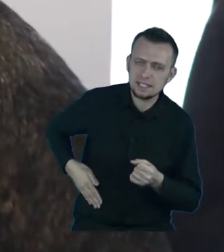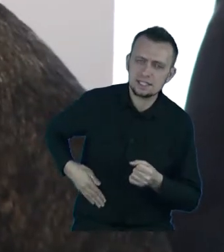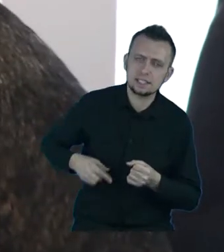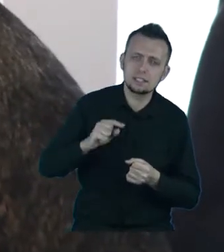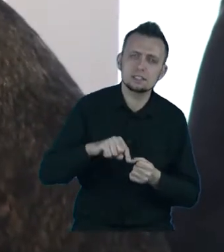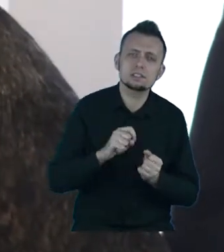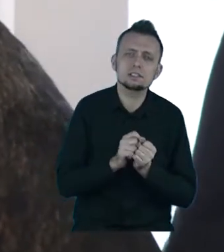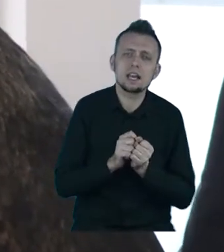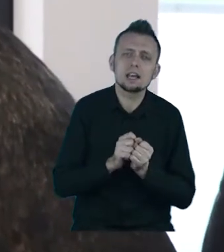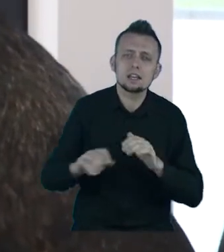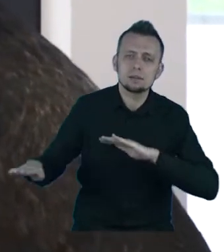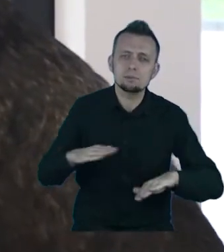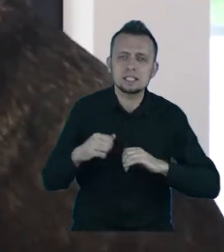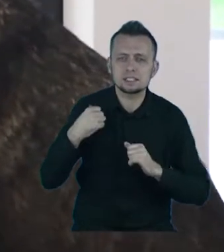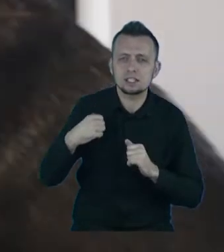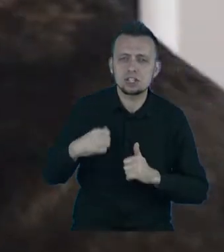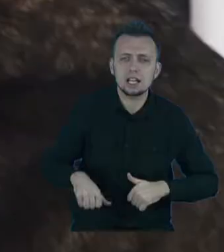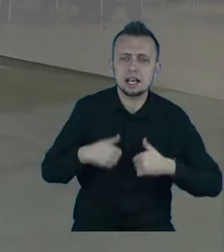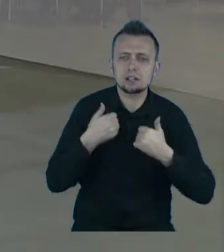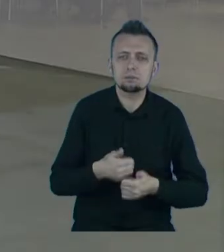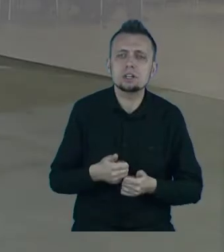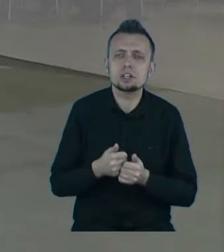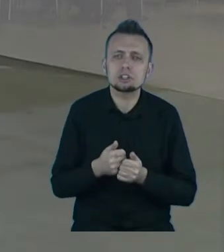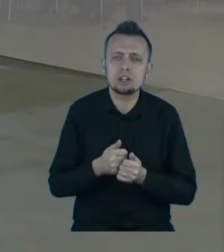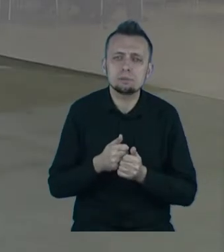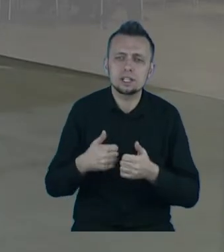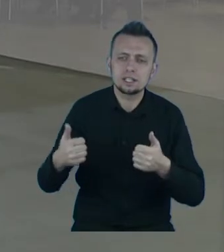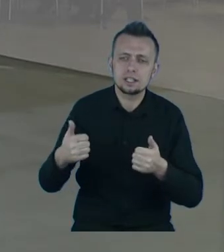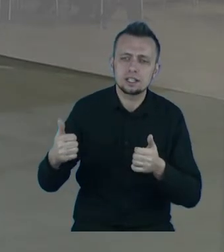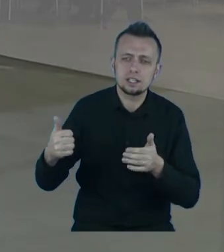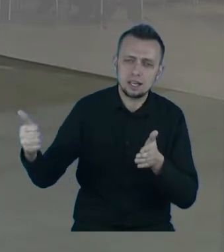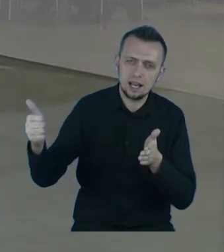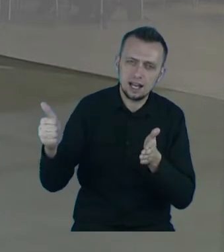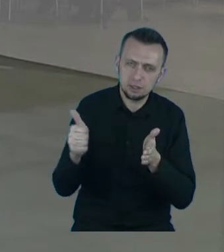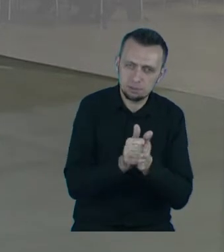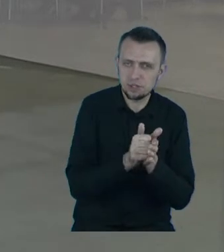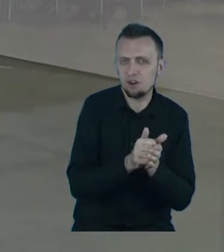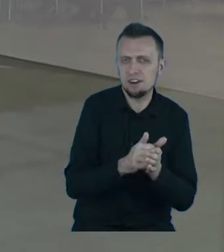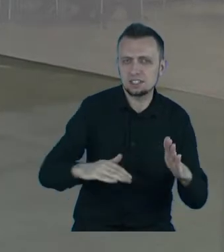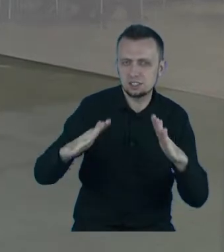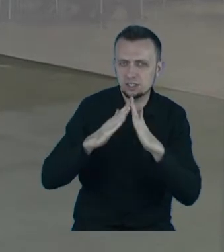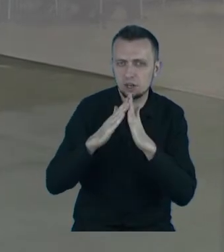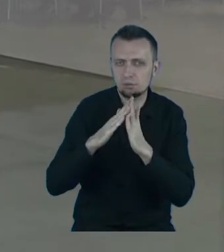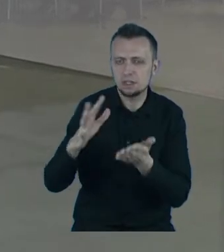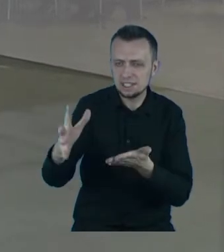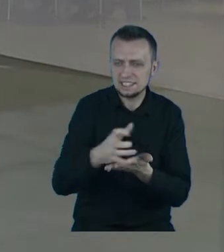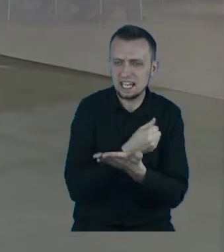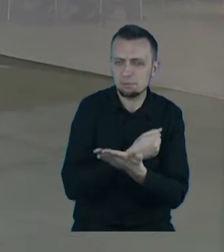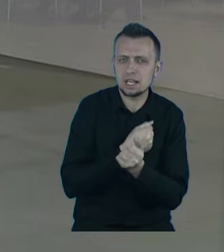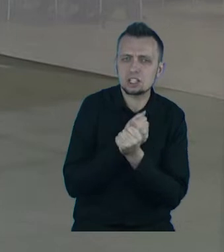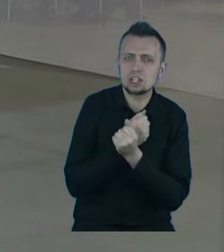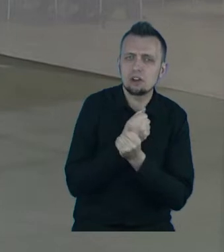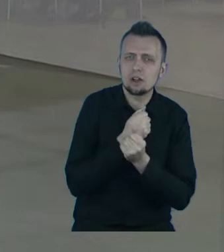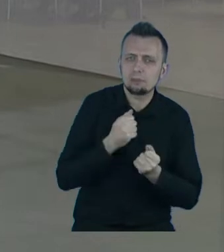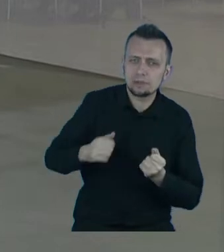swoje domy, można je adoptować. Oczywiście, że tak. Jest to jeden z wymiarów naszej akcji. Pierwszym podstawowym wymiarem